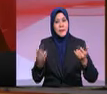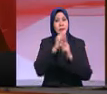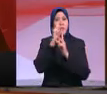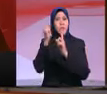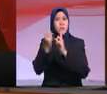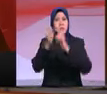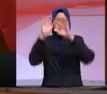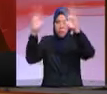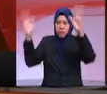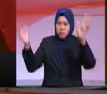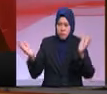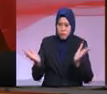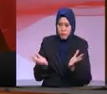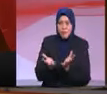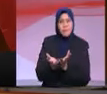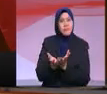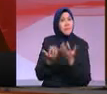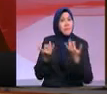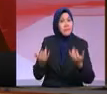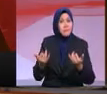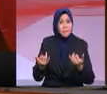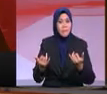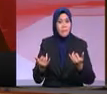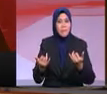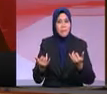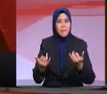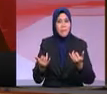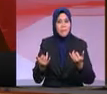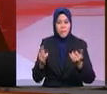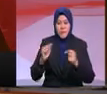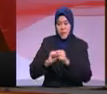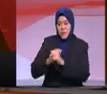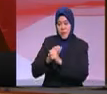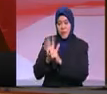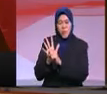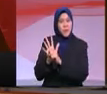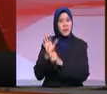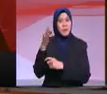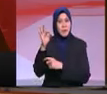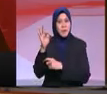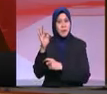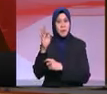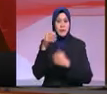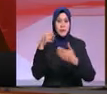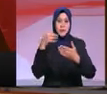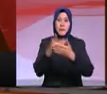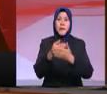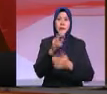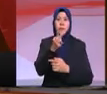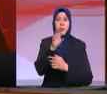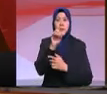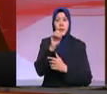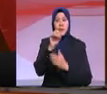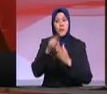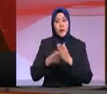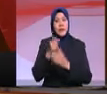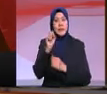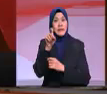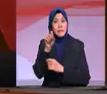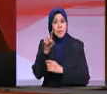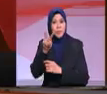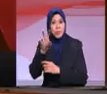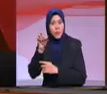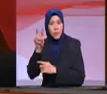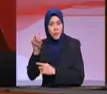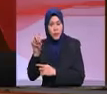keadaan globalnya, iaitu situasi untuk COVID-19 setakat 20 November 2020. Kes yang